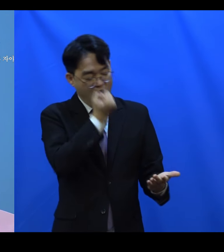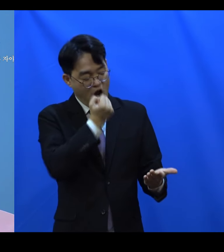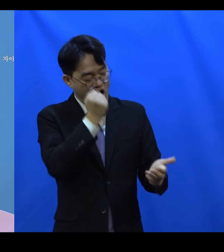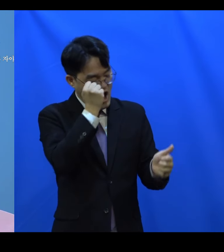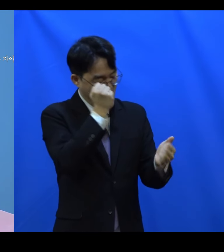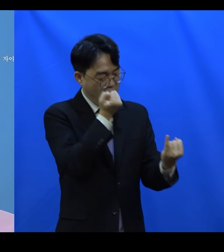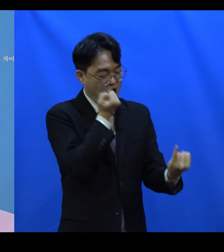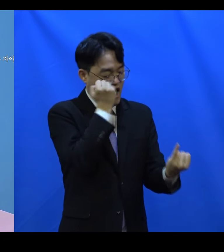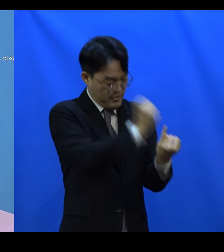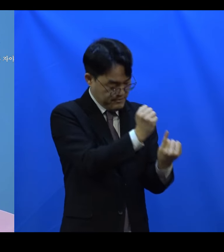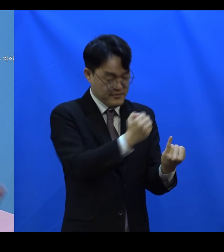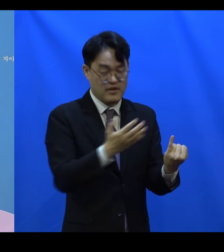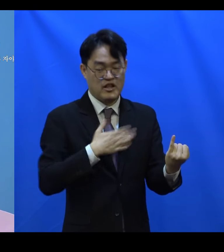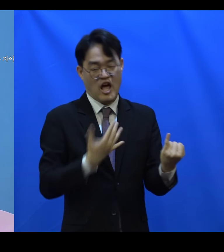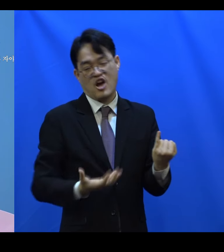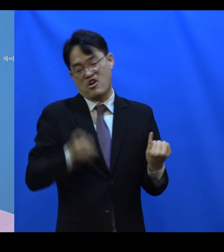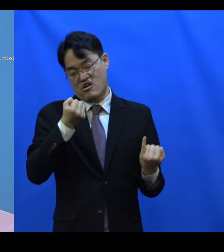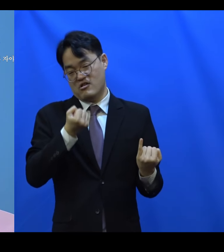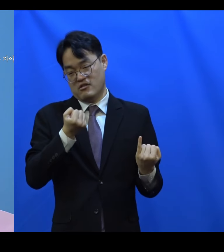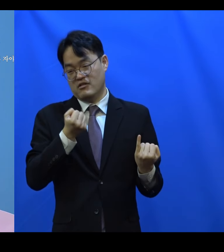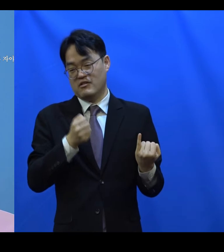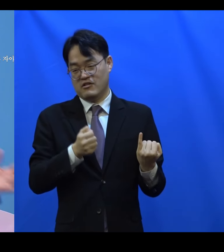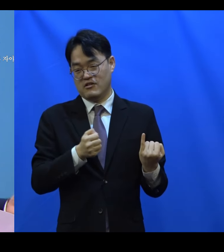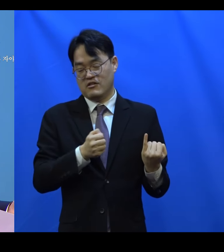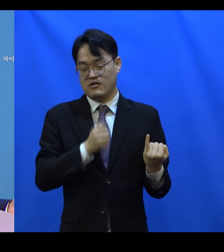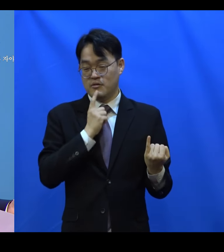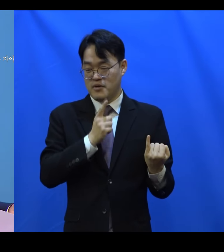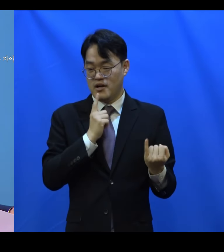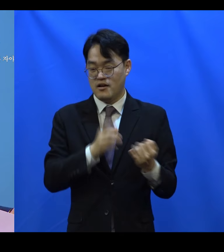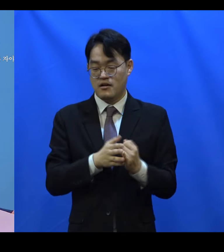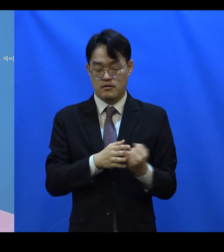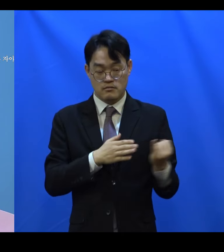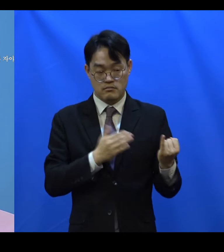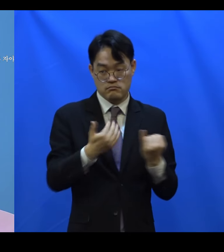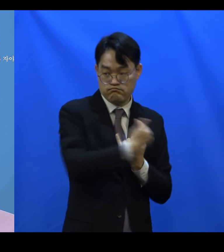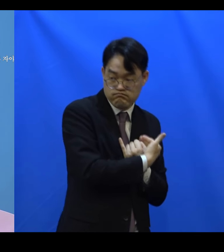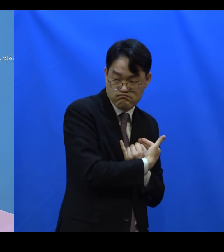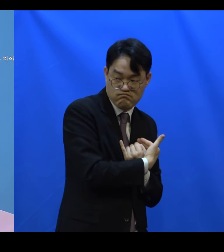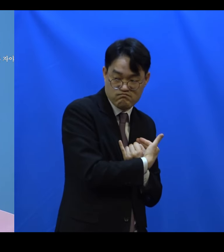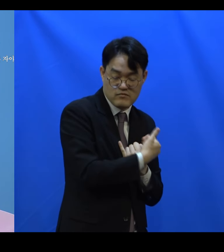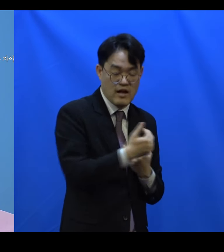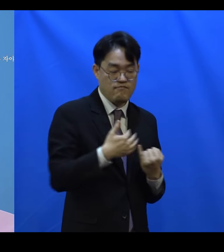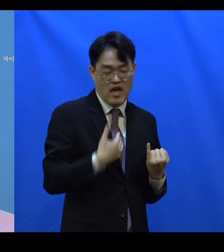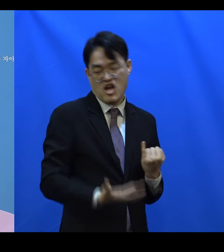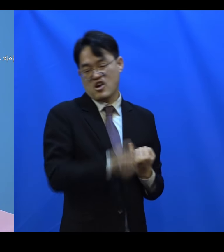깃발을 세운 순간부터 하나님의 보호 아래 있음을 의미합니다. 누구도 건드리지 마.